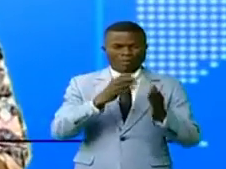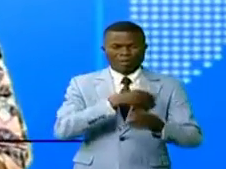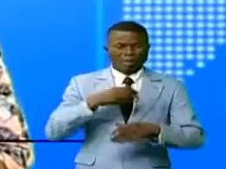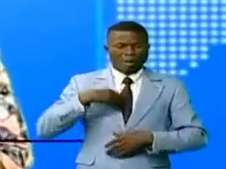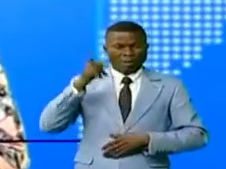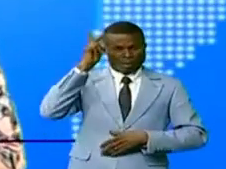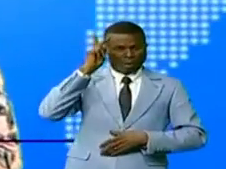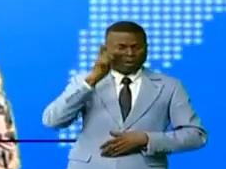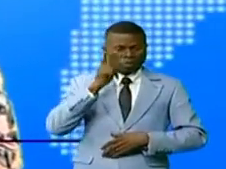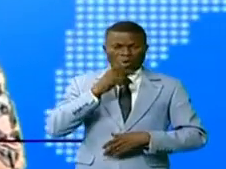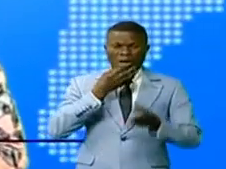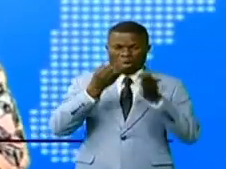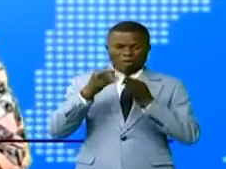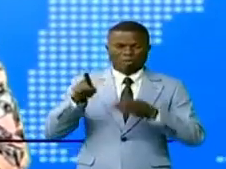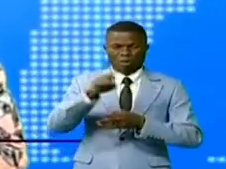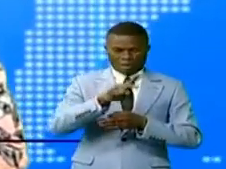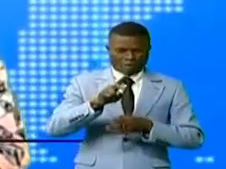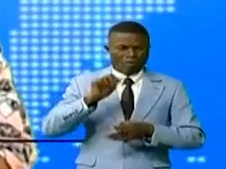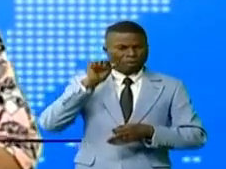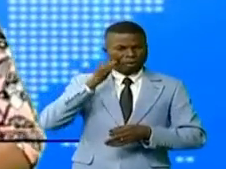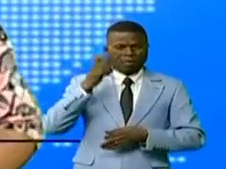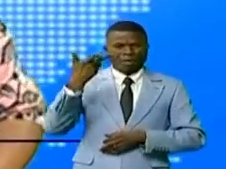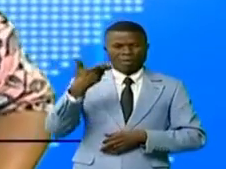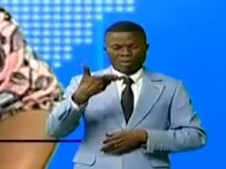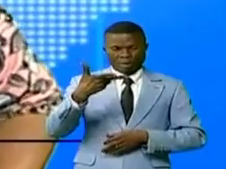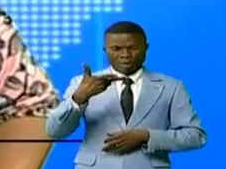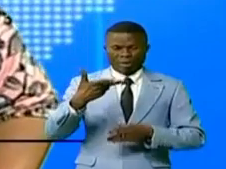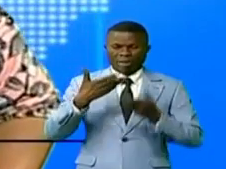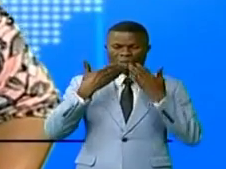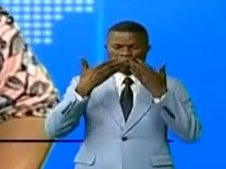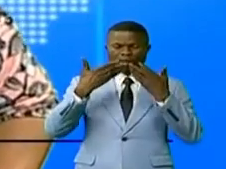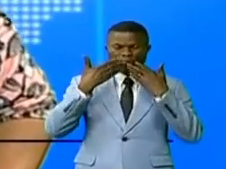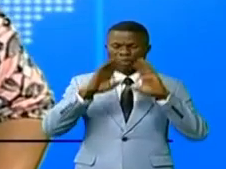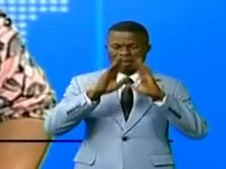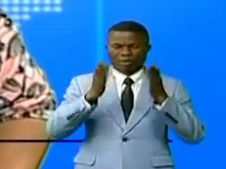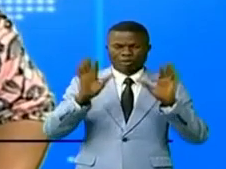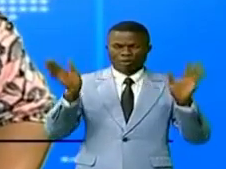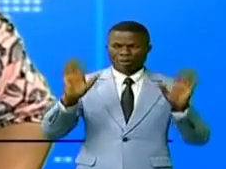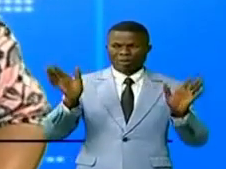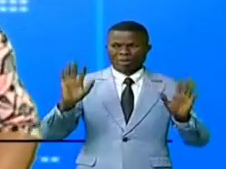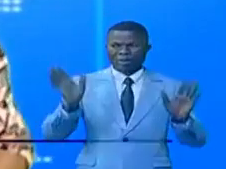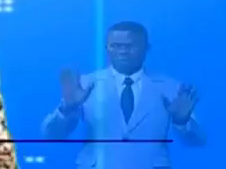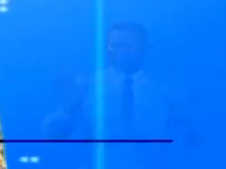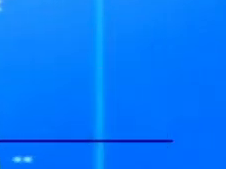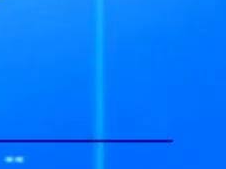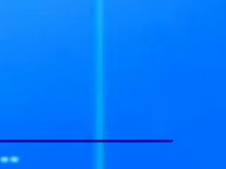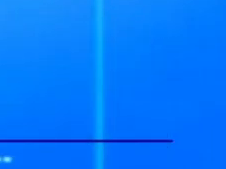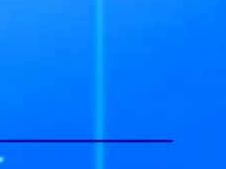antennes en français dans les quatre langues nationales. 20h, Patrick Michel Moukoui. Au revoir.